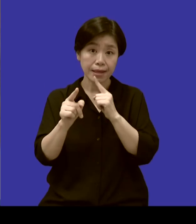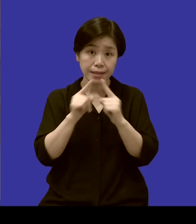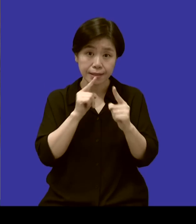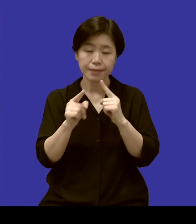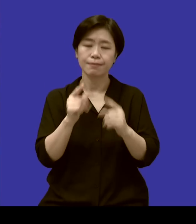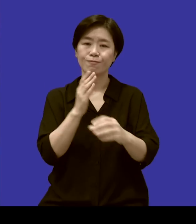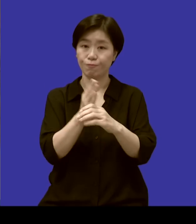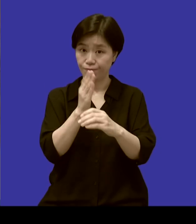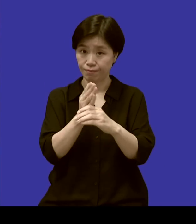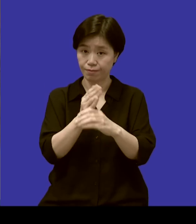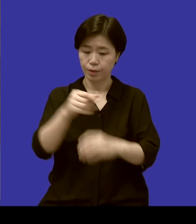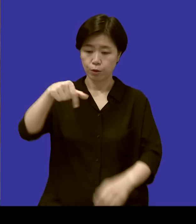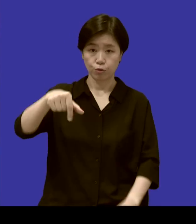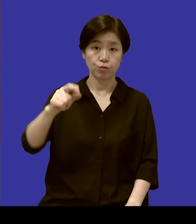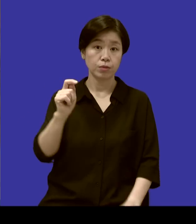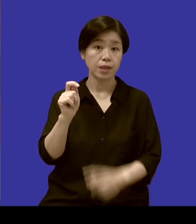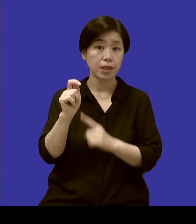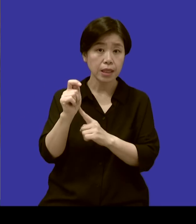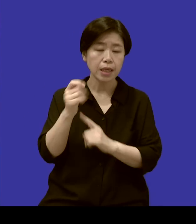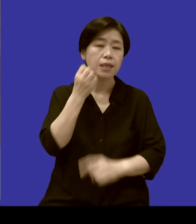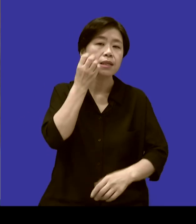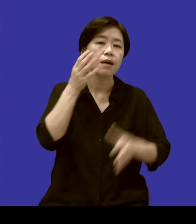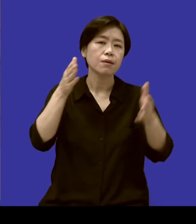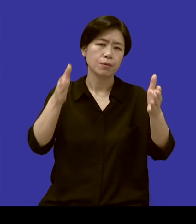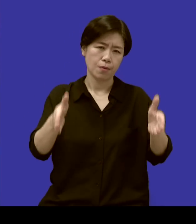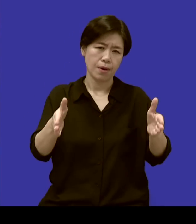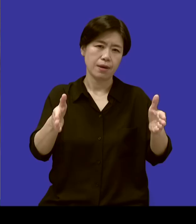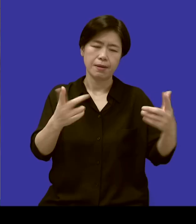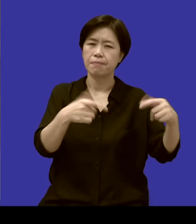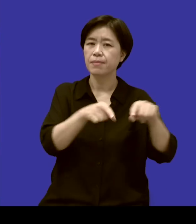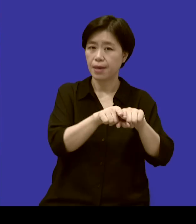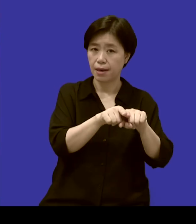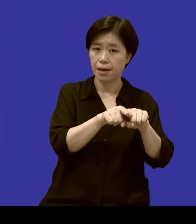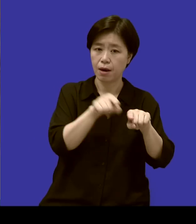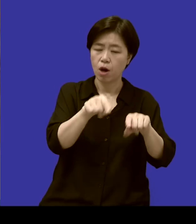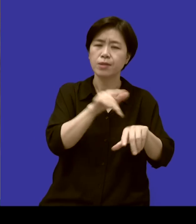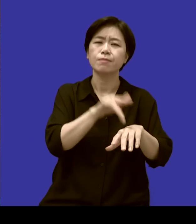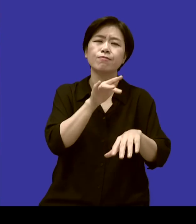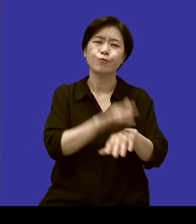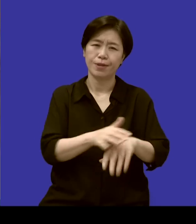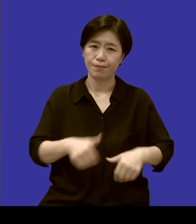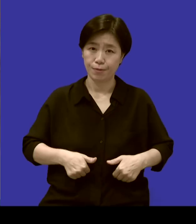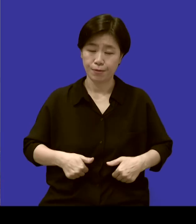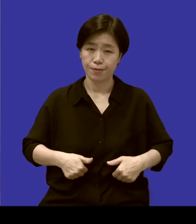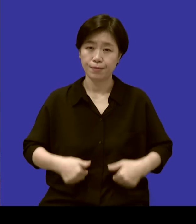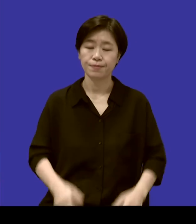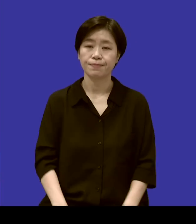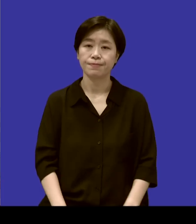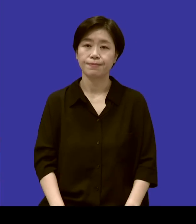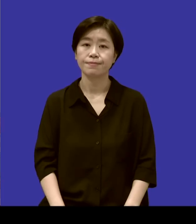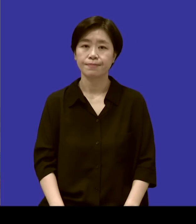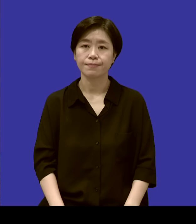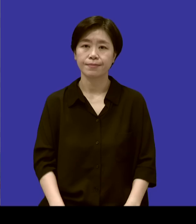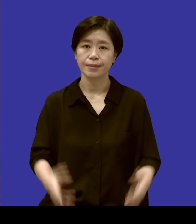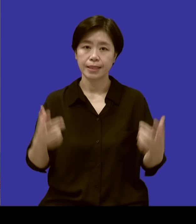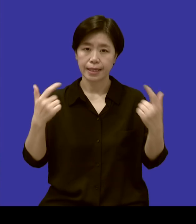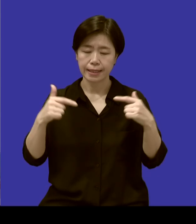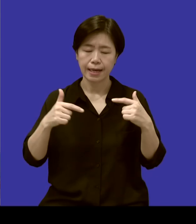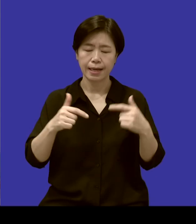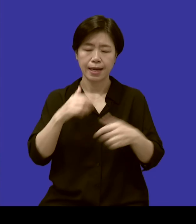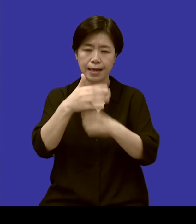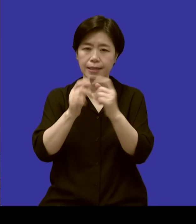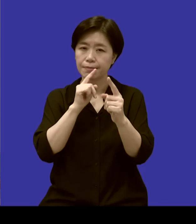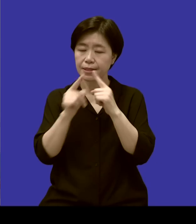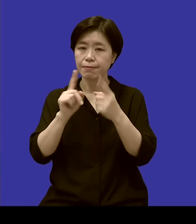회복, 큐티를 그 4개월 동안 하면서 이것을 정착화시키자 그런 목표가 있었어요. 그래서 항상 묵상하는 숙제를